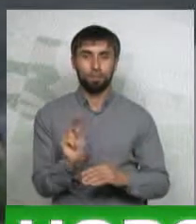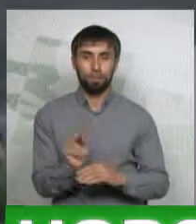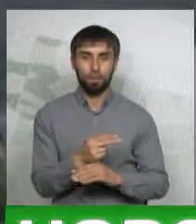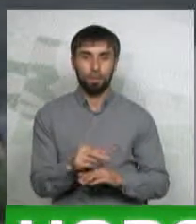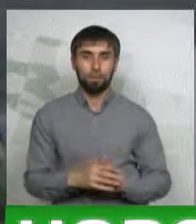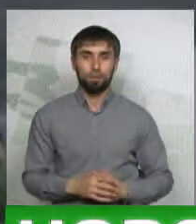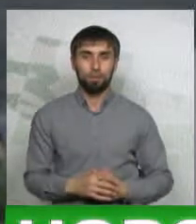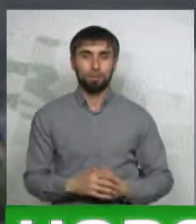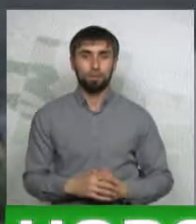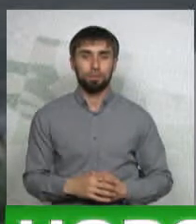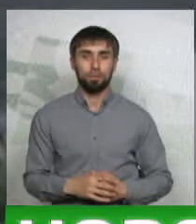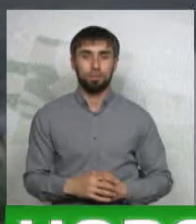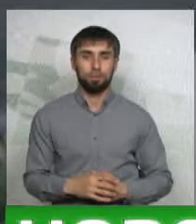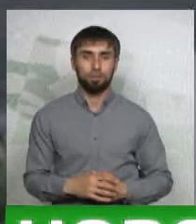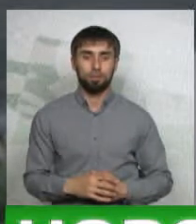реконструкция